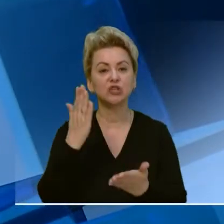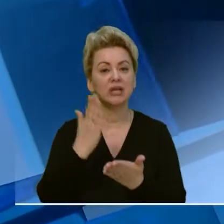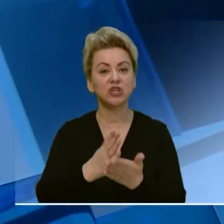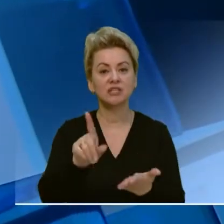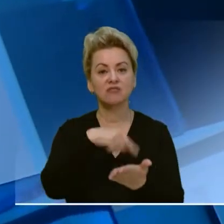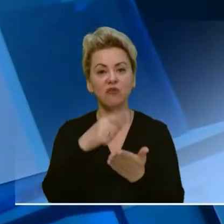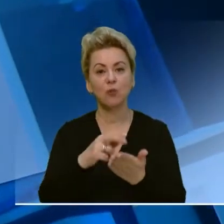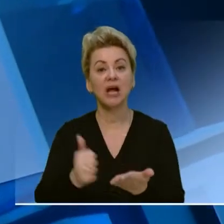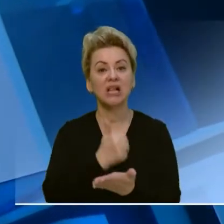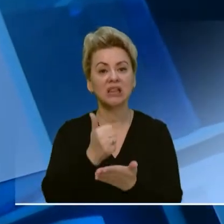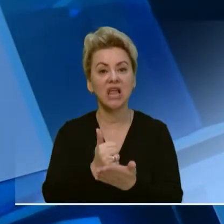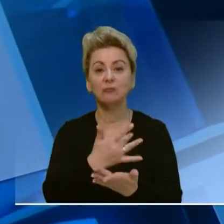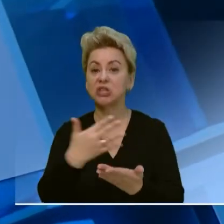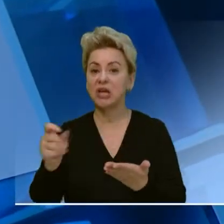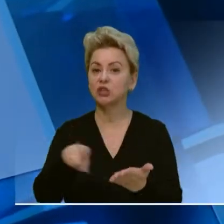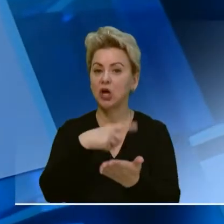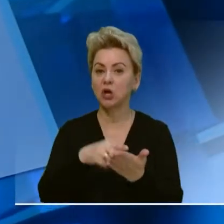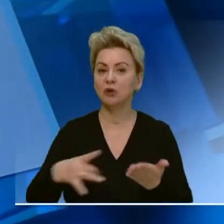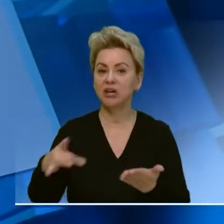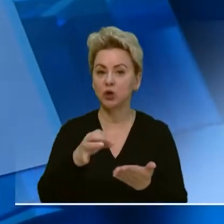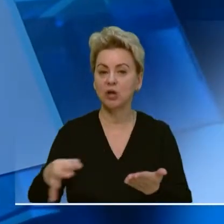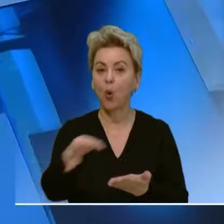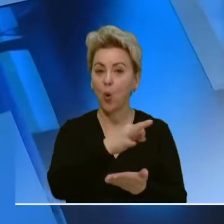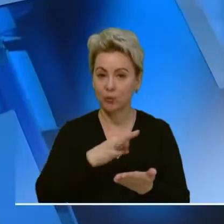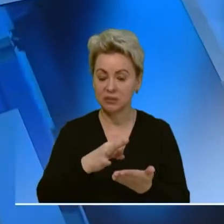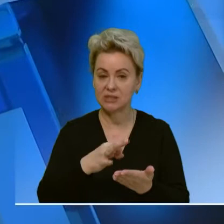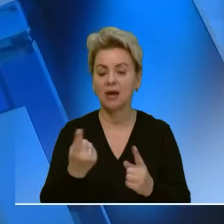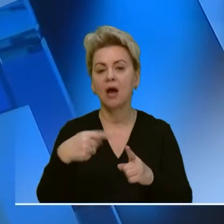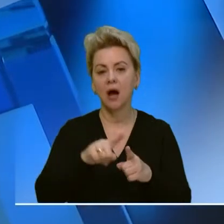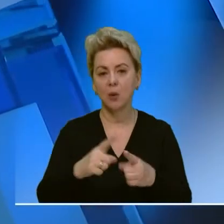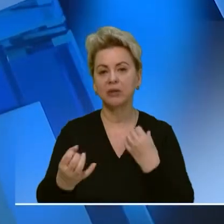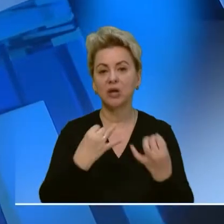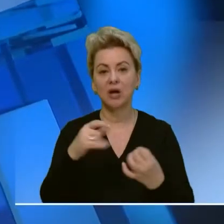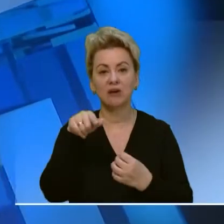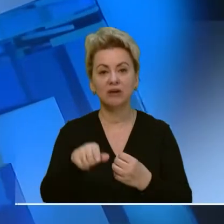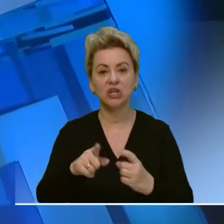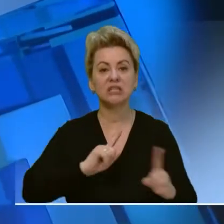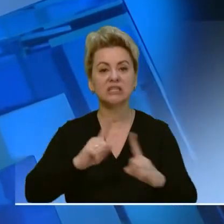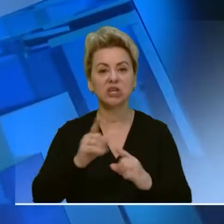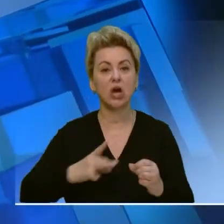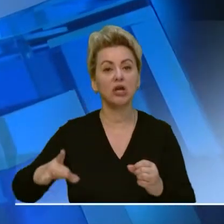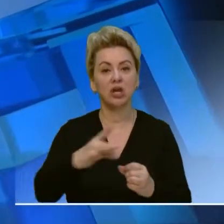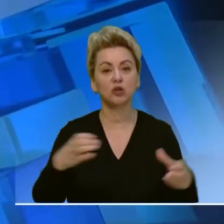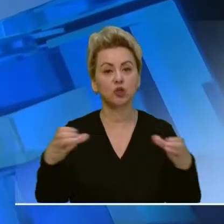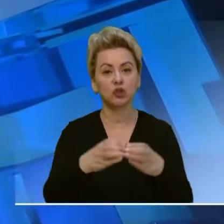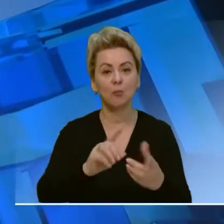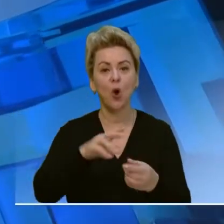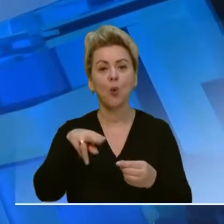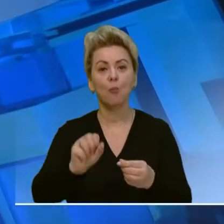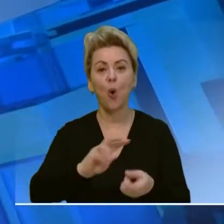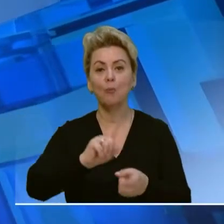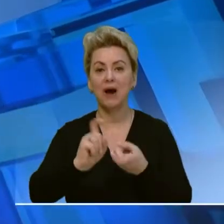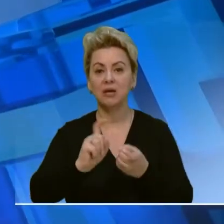есть вопросы к главам некоторых городов и районов области. Об этом говорили на очередном заседании регионального штаба по борьбе